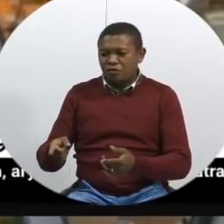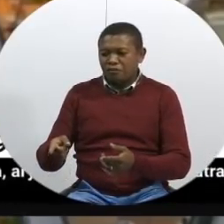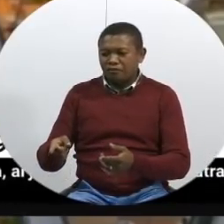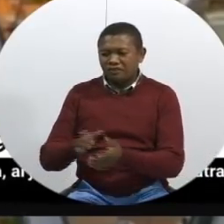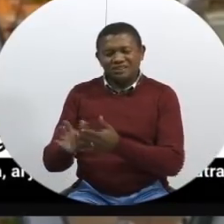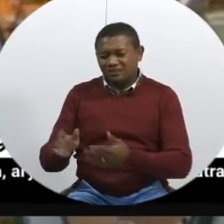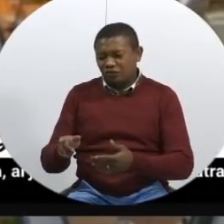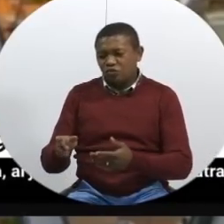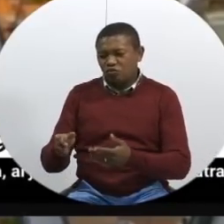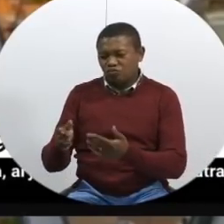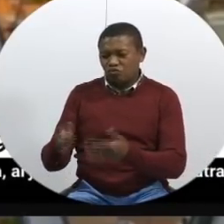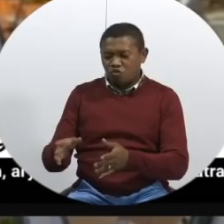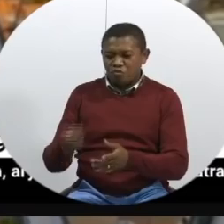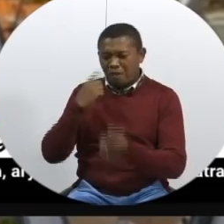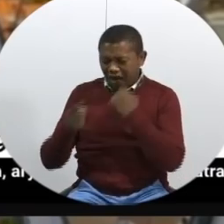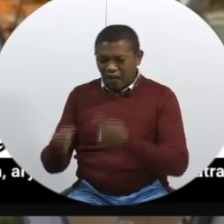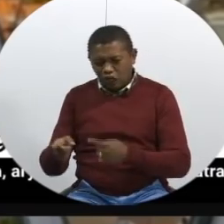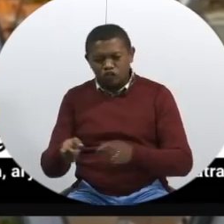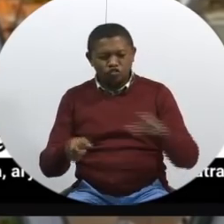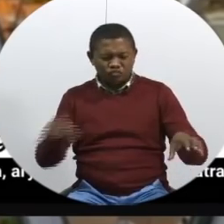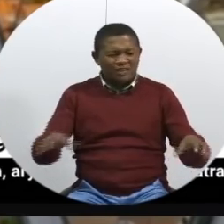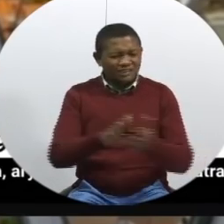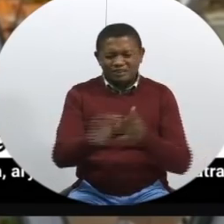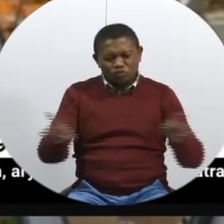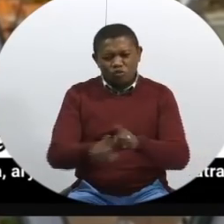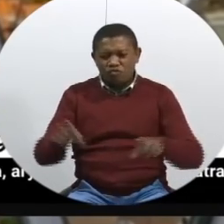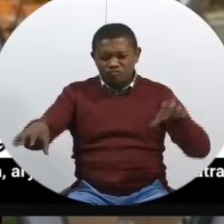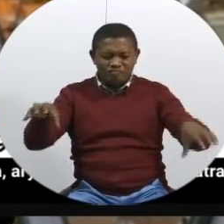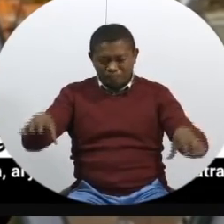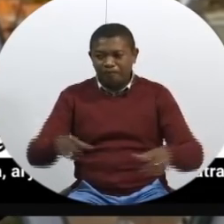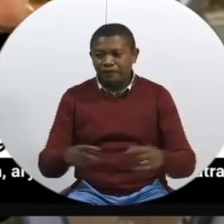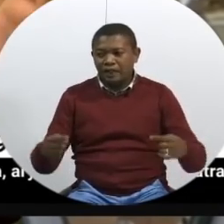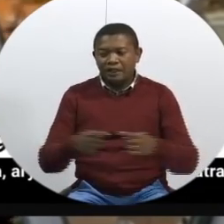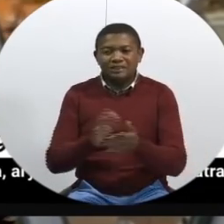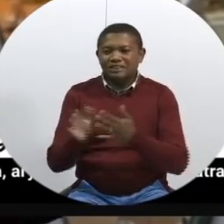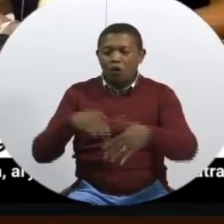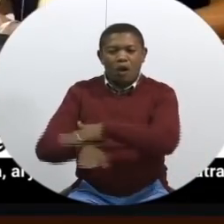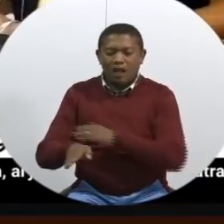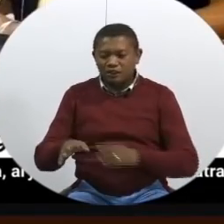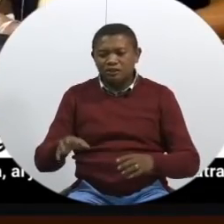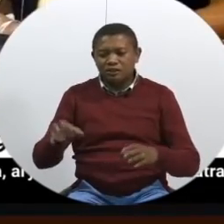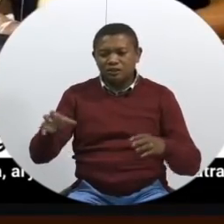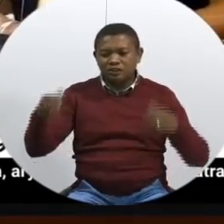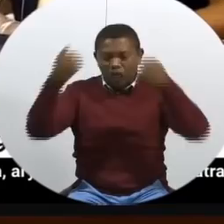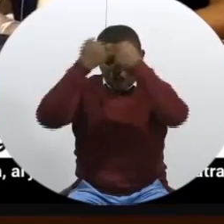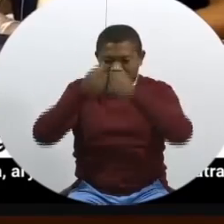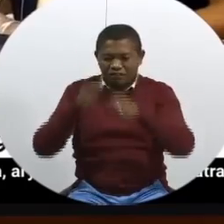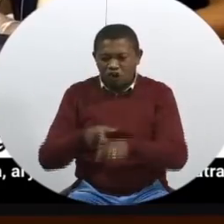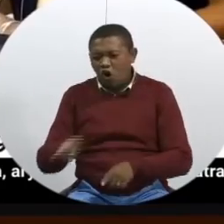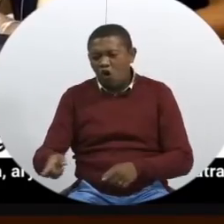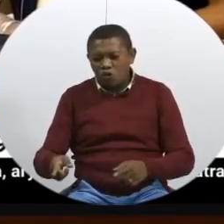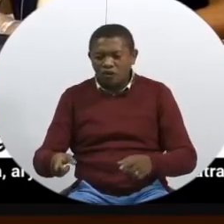mihitsy a amin'ny mpiasa ny fahasalamana. Tsy ho voalaza ao anatin'ny adihevitra